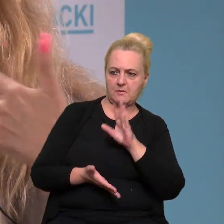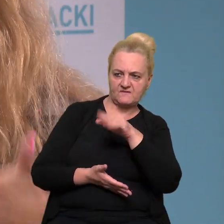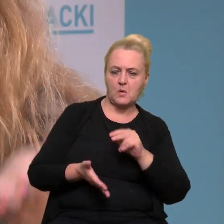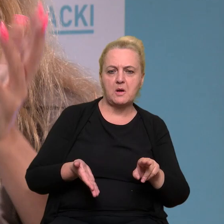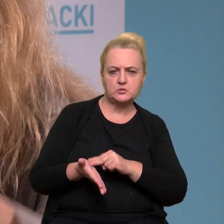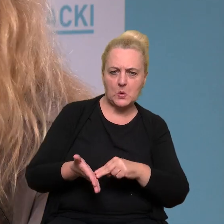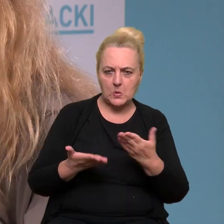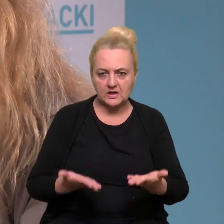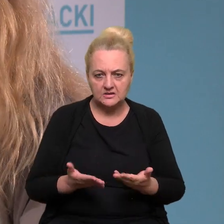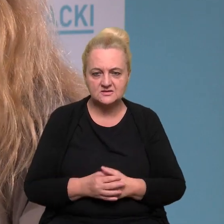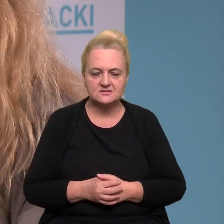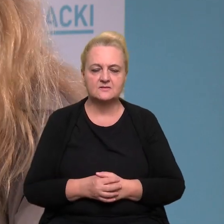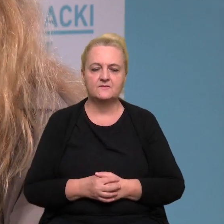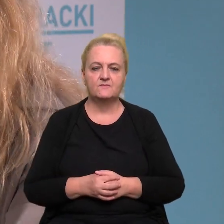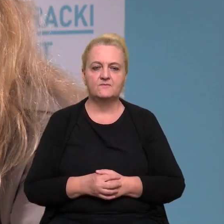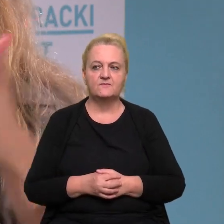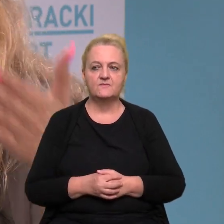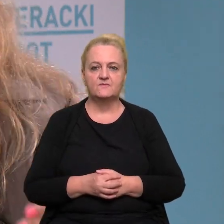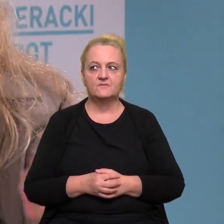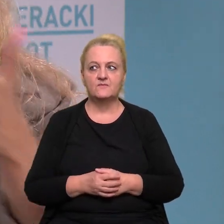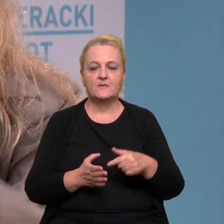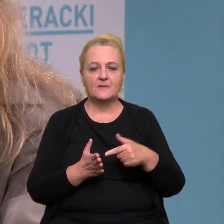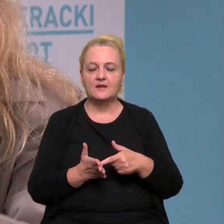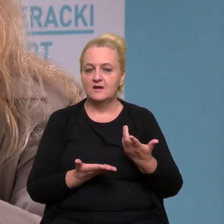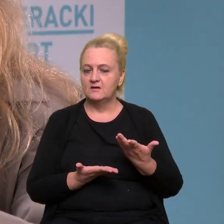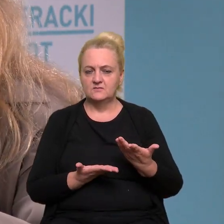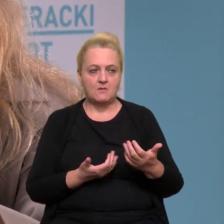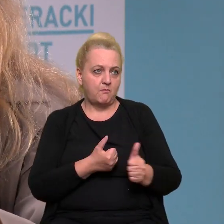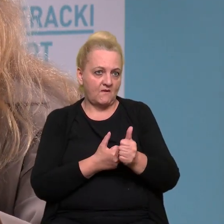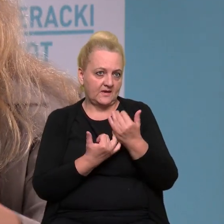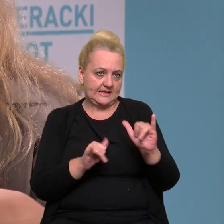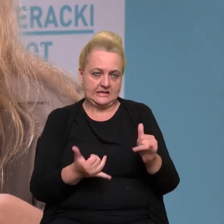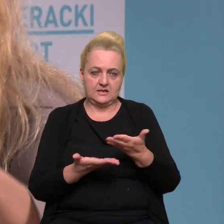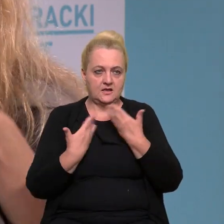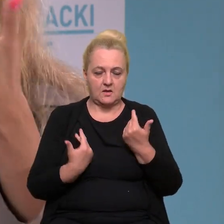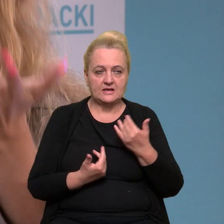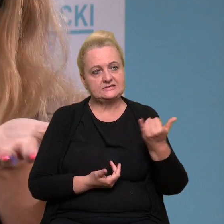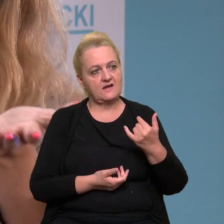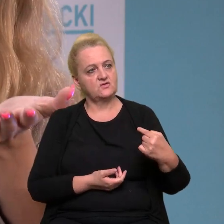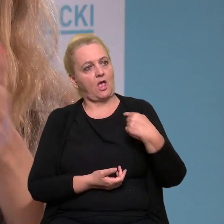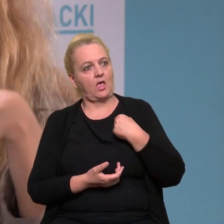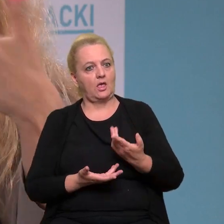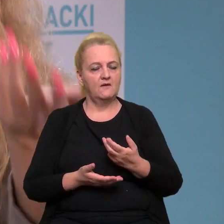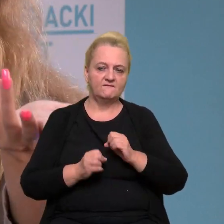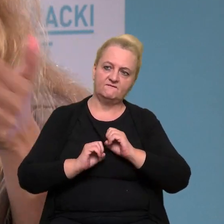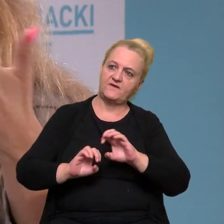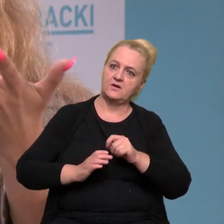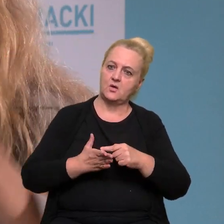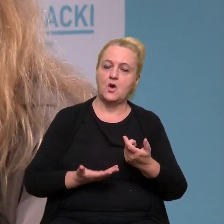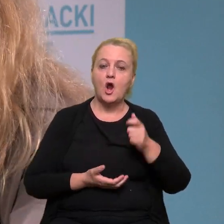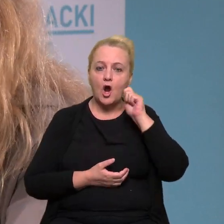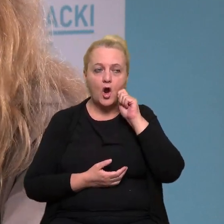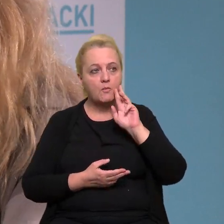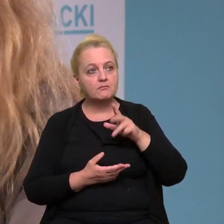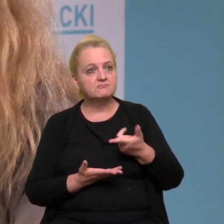masz okres. I nie było innych powodów, tylko zawsze to wytłumaczenie. I jeśli kobieta